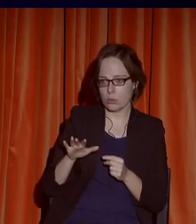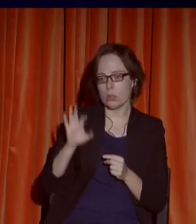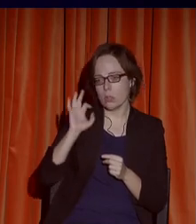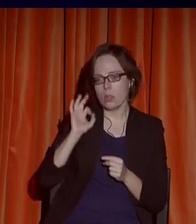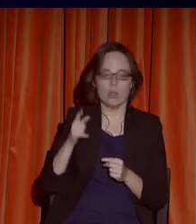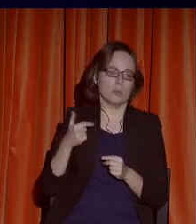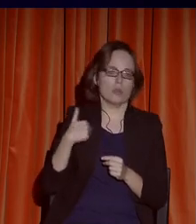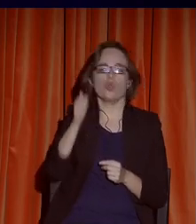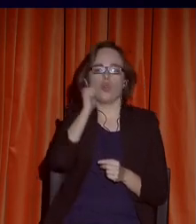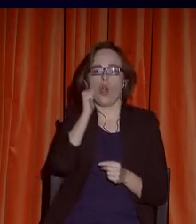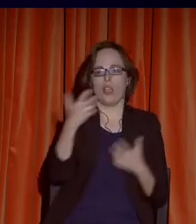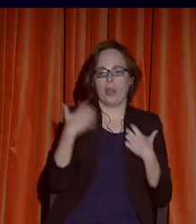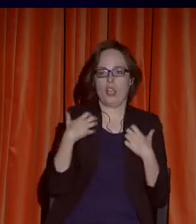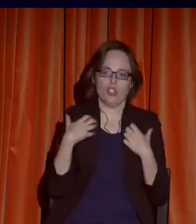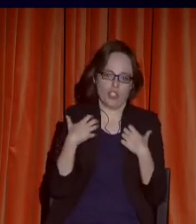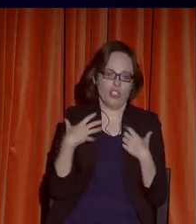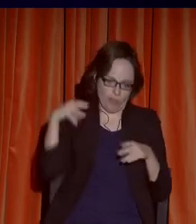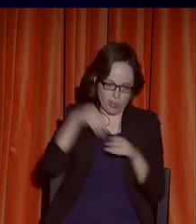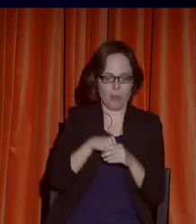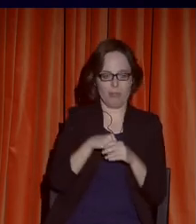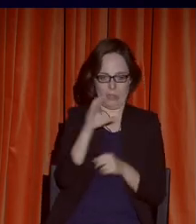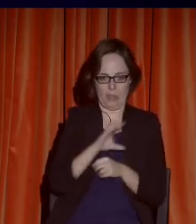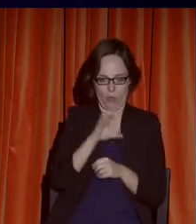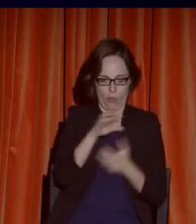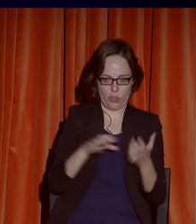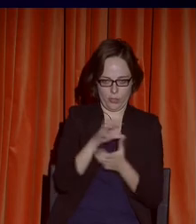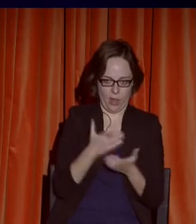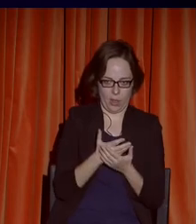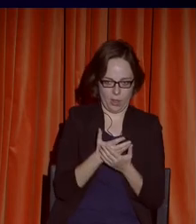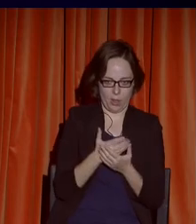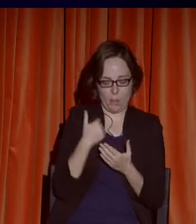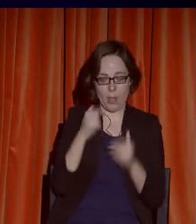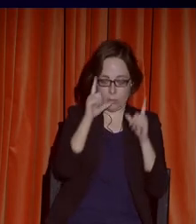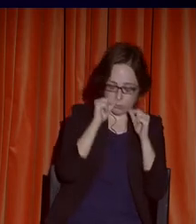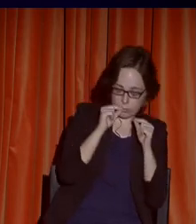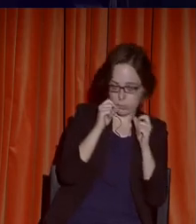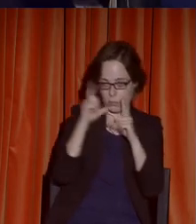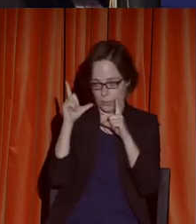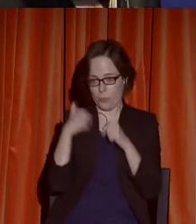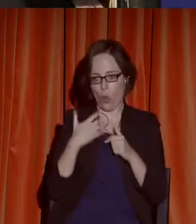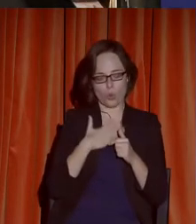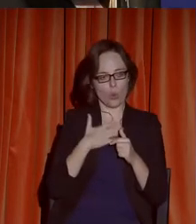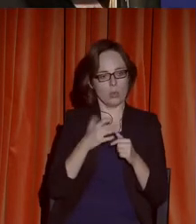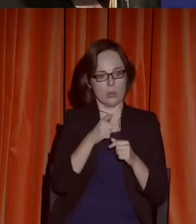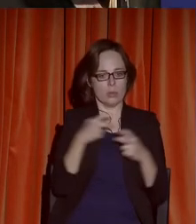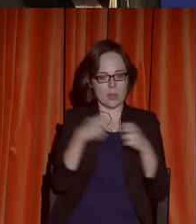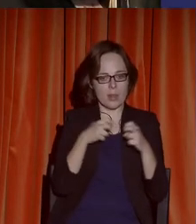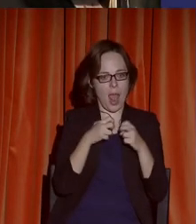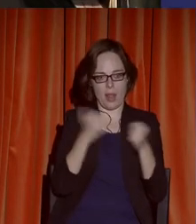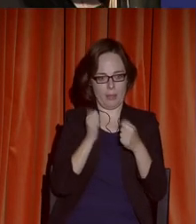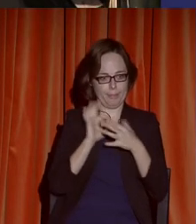cyfrowy jako naszą codzienność. My w nim zasypiamy i w nim się budzimy. On jest czasami bardziej nasz niż ten świat, który nas